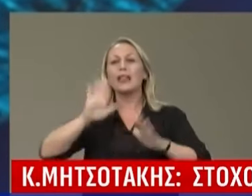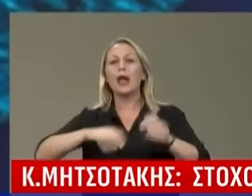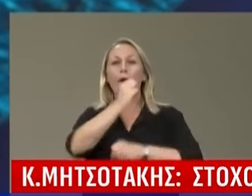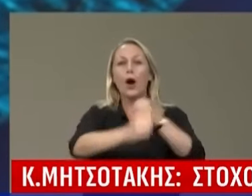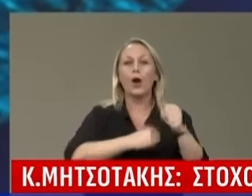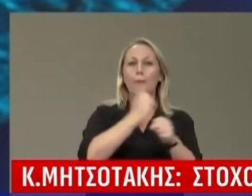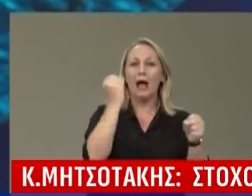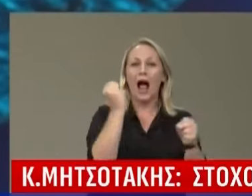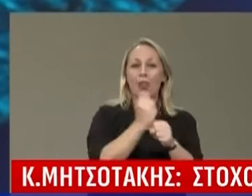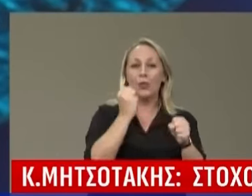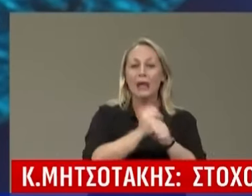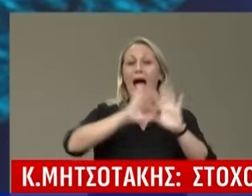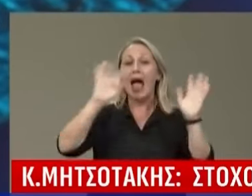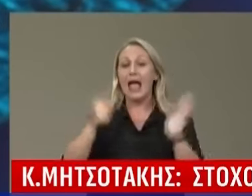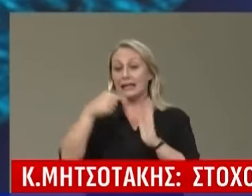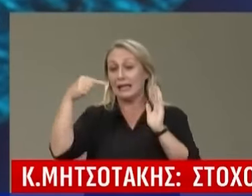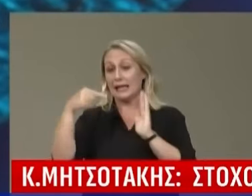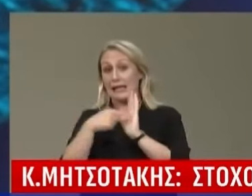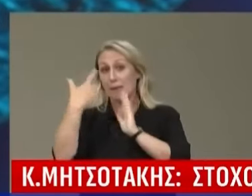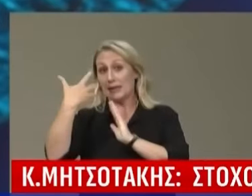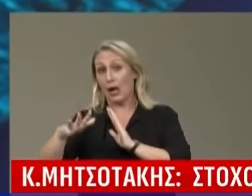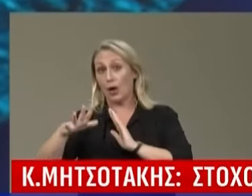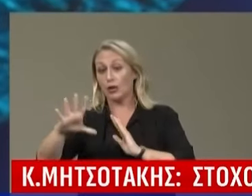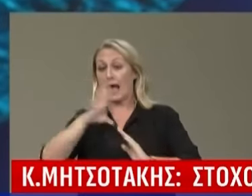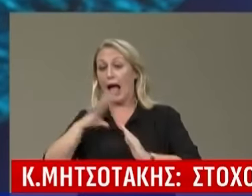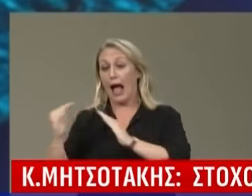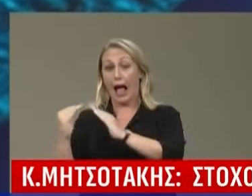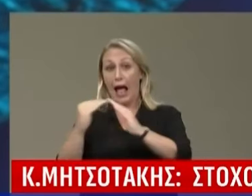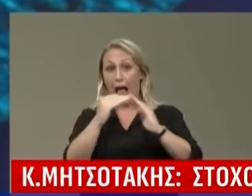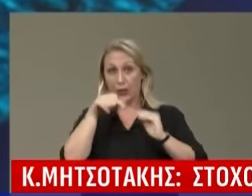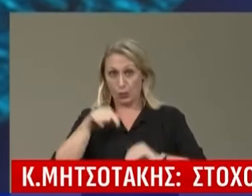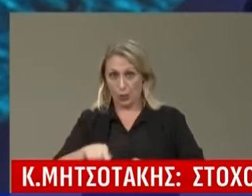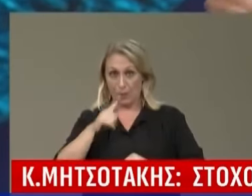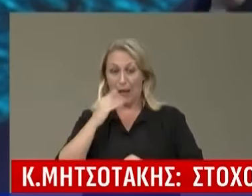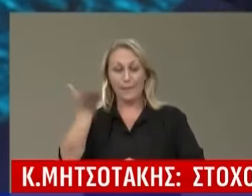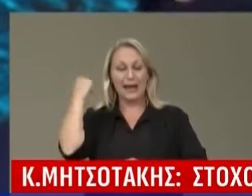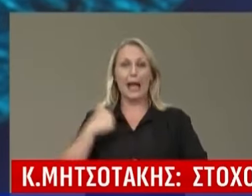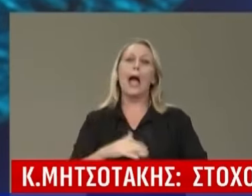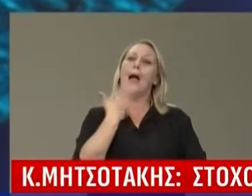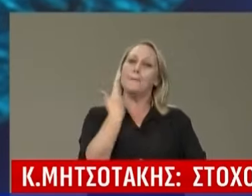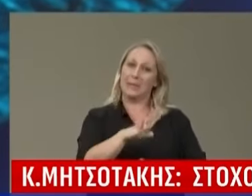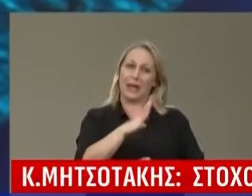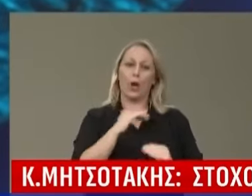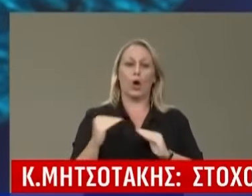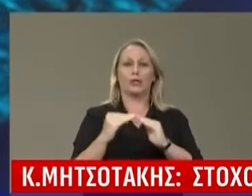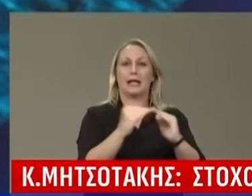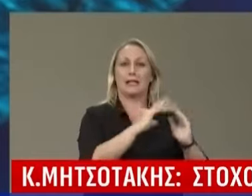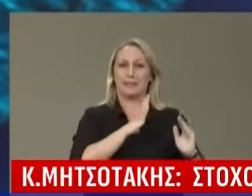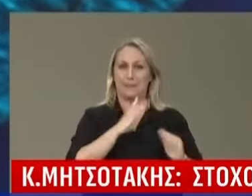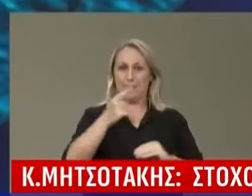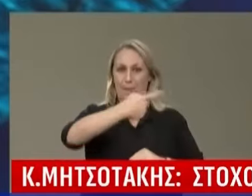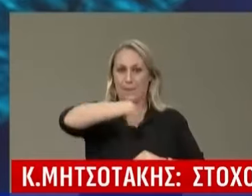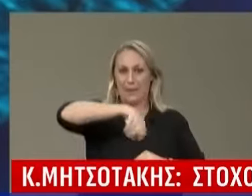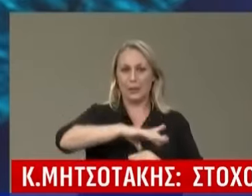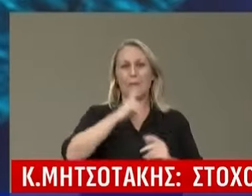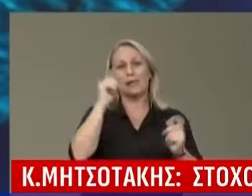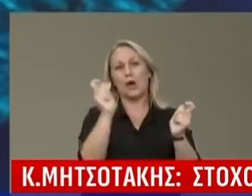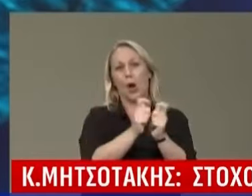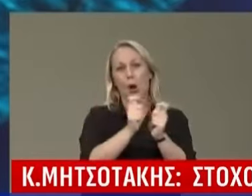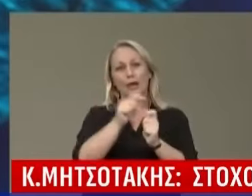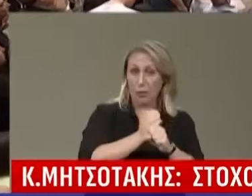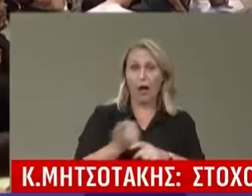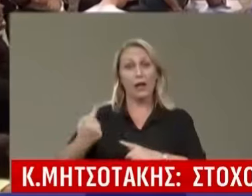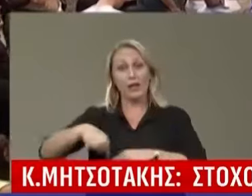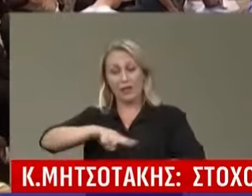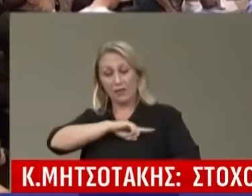σε περιοχές με 1.500 κατοίκους αντί των 500, κάτι το οποίο θα στηρίξει σημαντικά χωριά Κομοπόλη στην